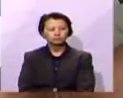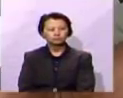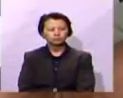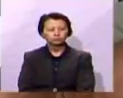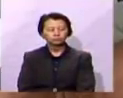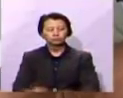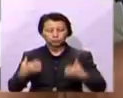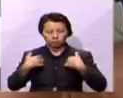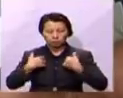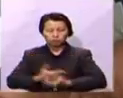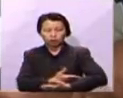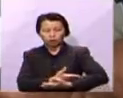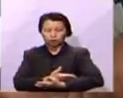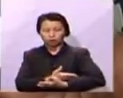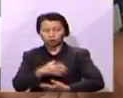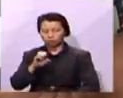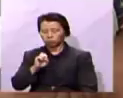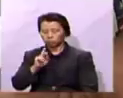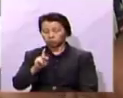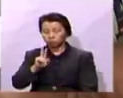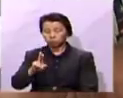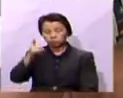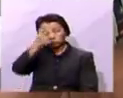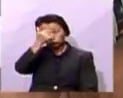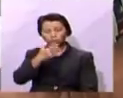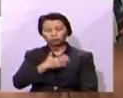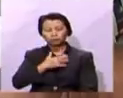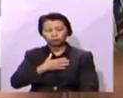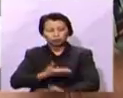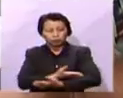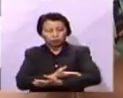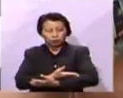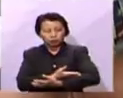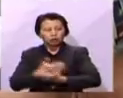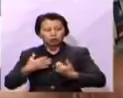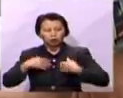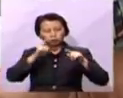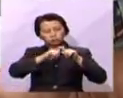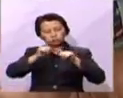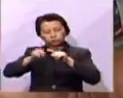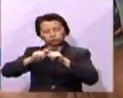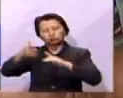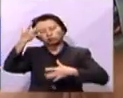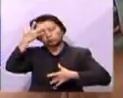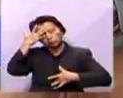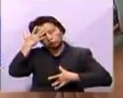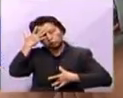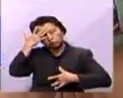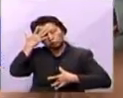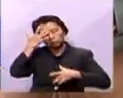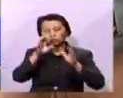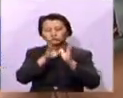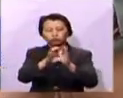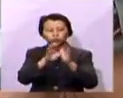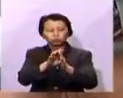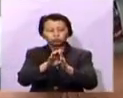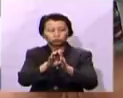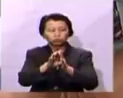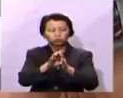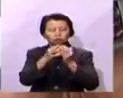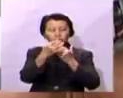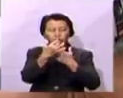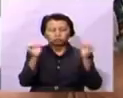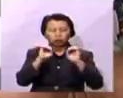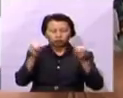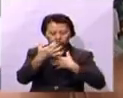Saya ada anak istimewa sebab anak saya ada berbagai macam penyakit seperti dia tak ada kilang darah